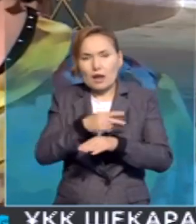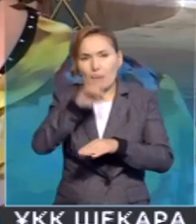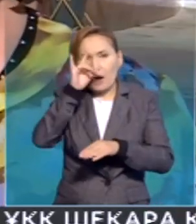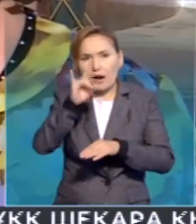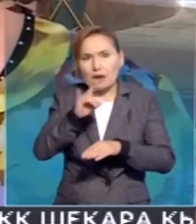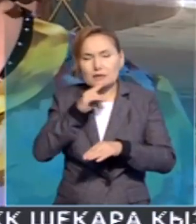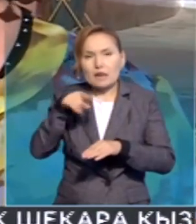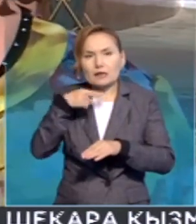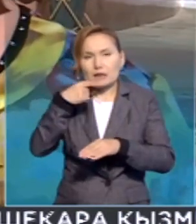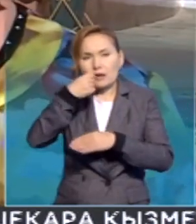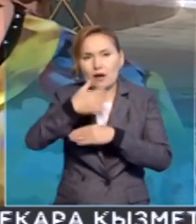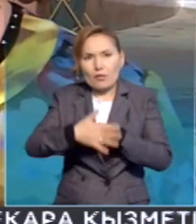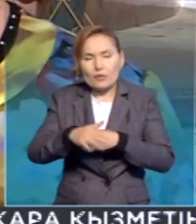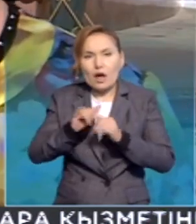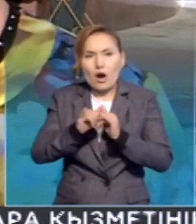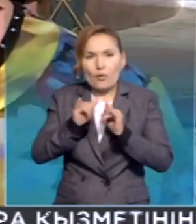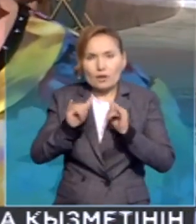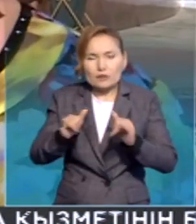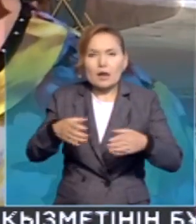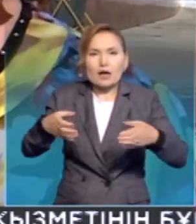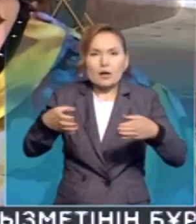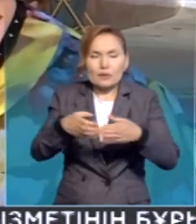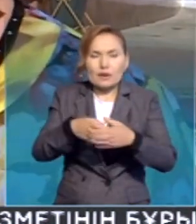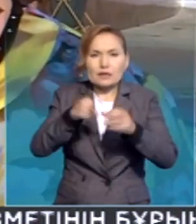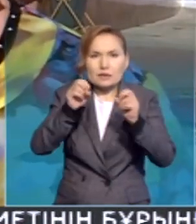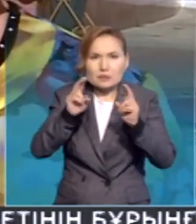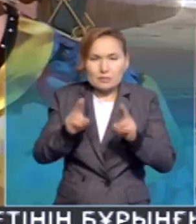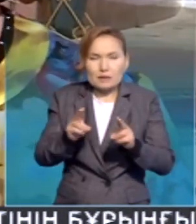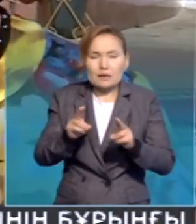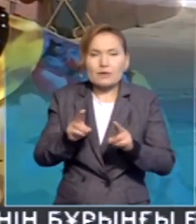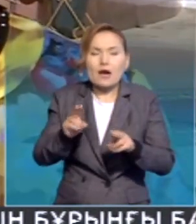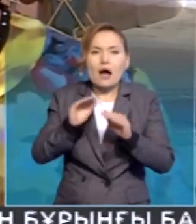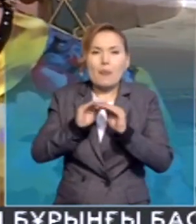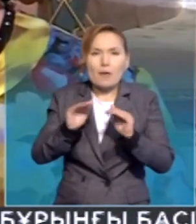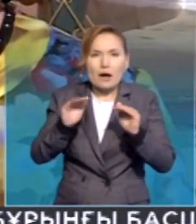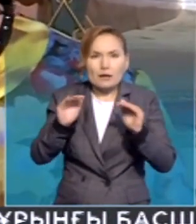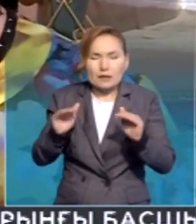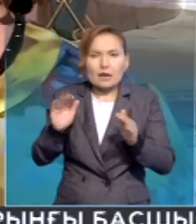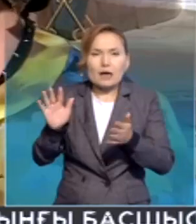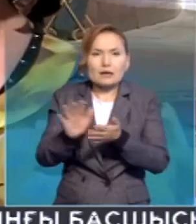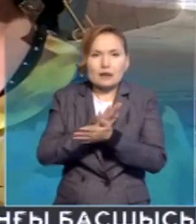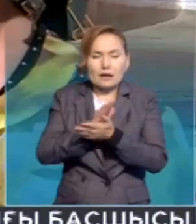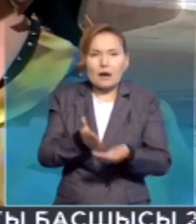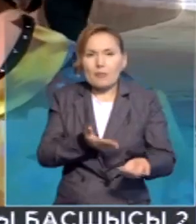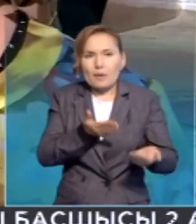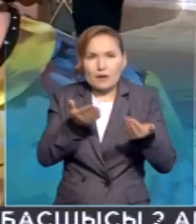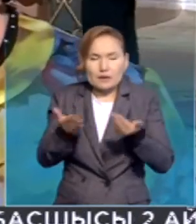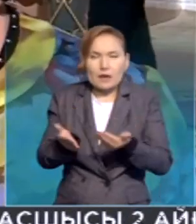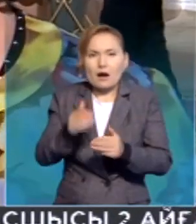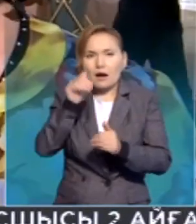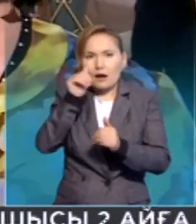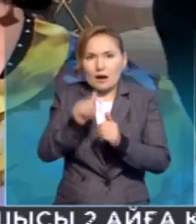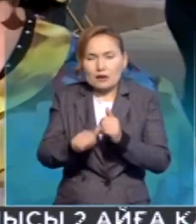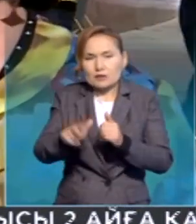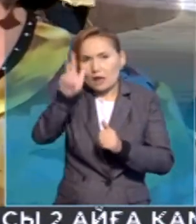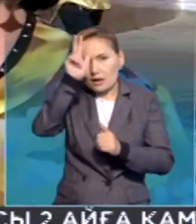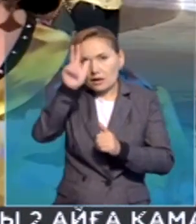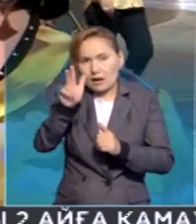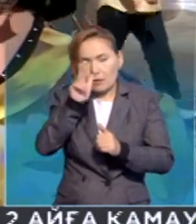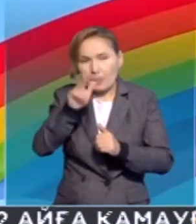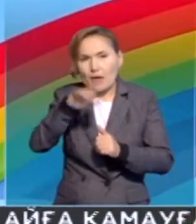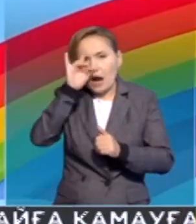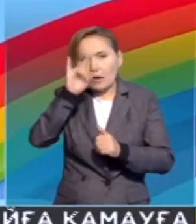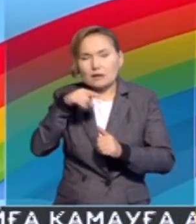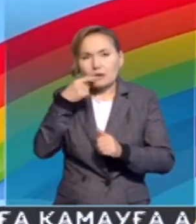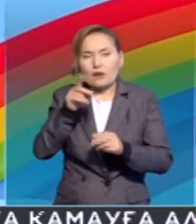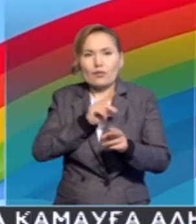орталығы тіл комитеті басқармасы бізге әр квартал сайын не сабақтар,